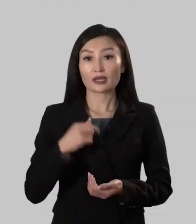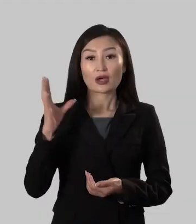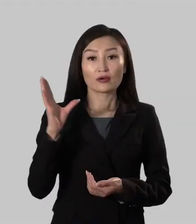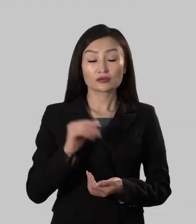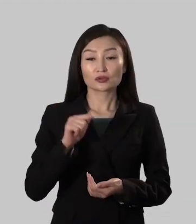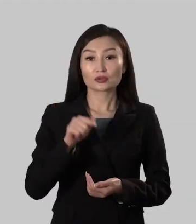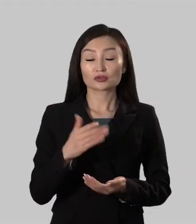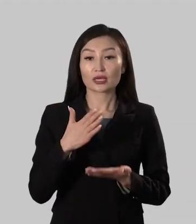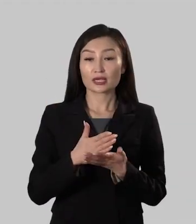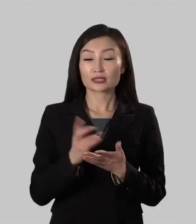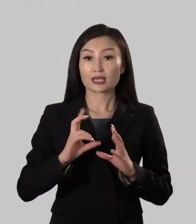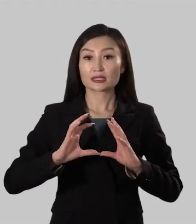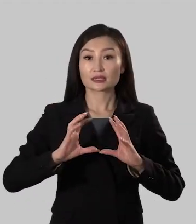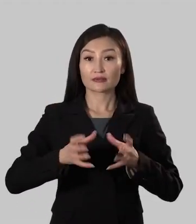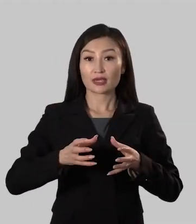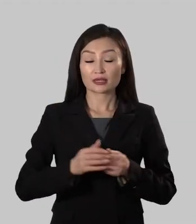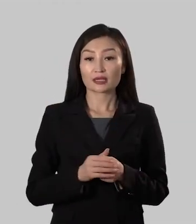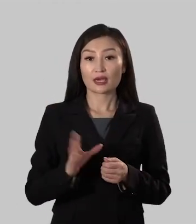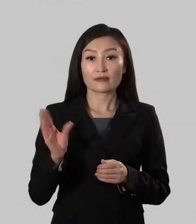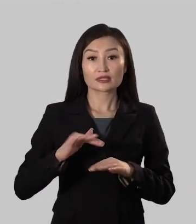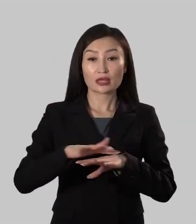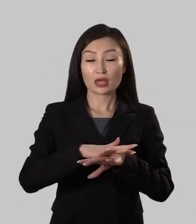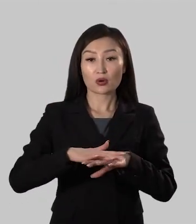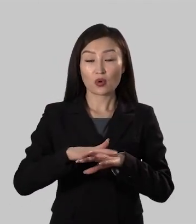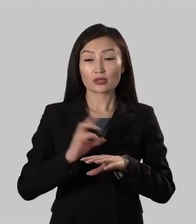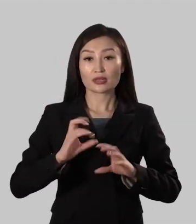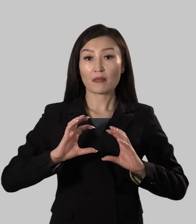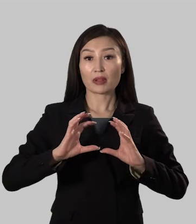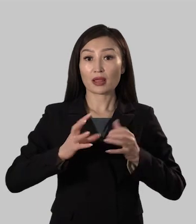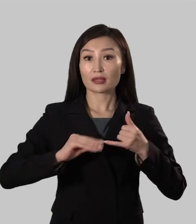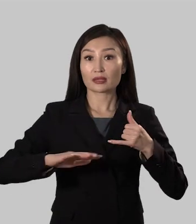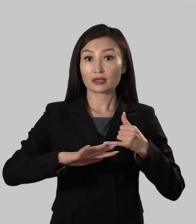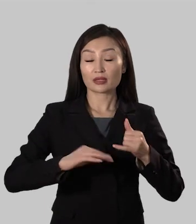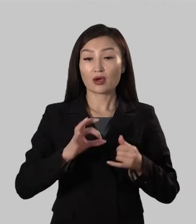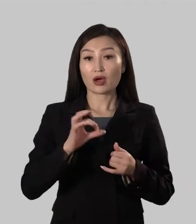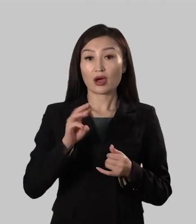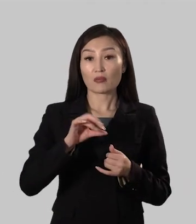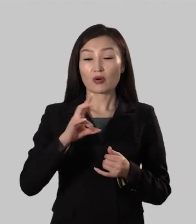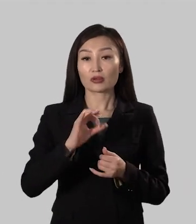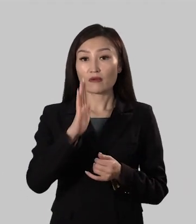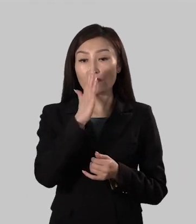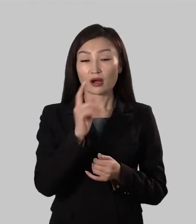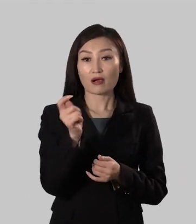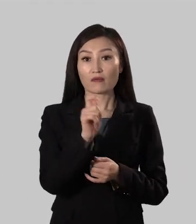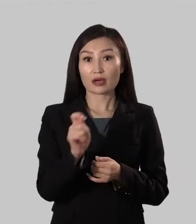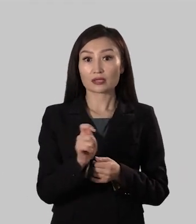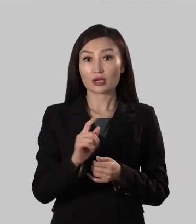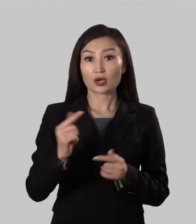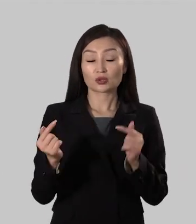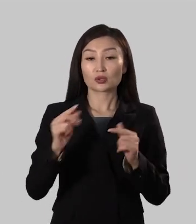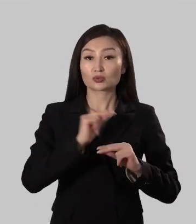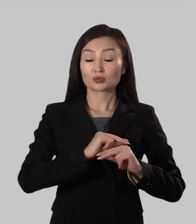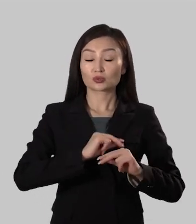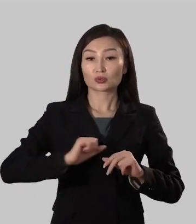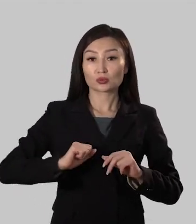Я все то, что есть на свете, все народы на планете. Мой омоним — враг войны,